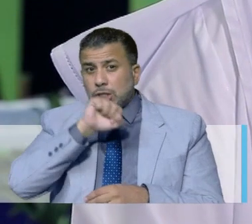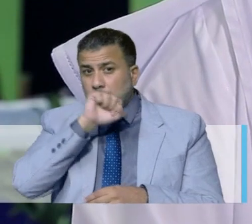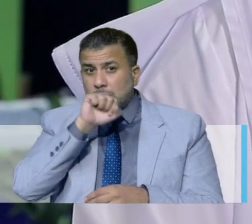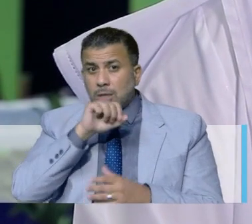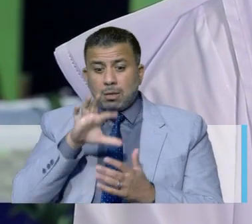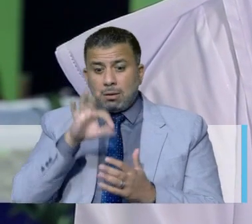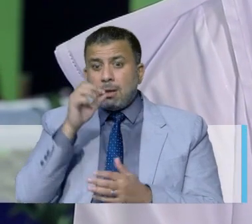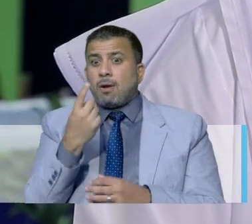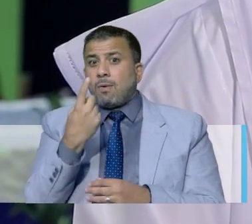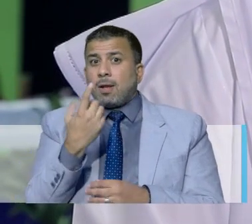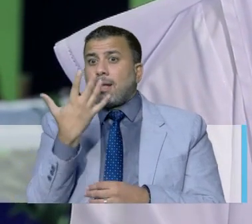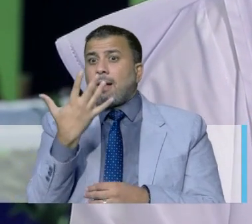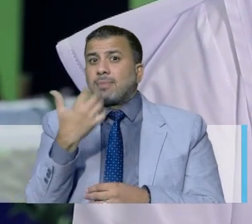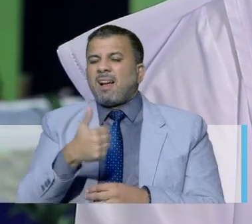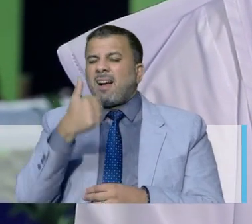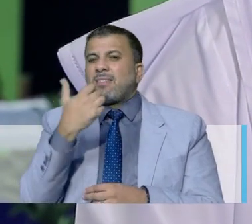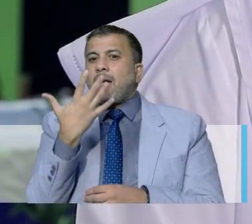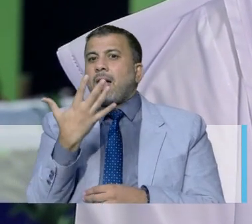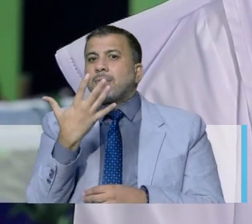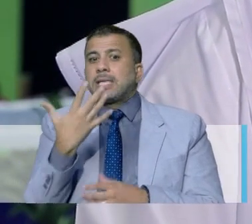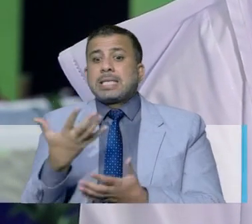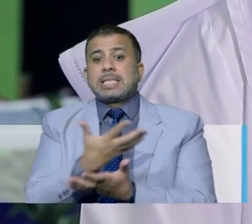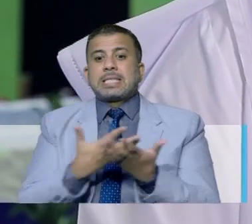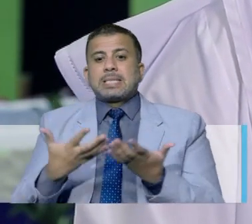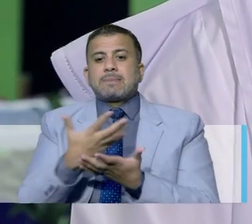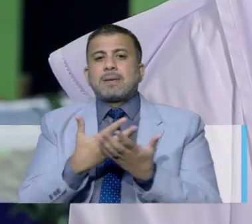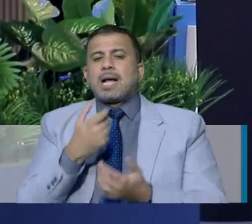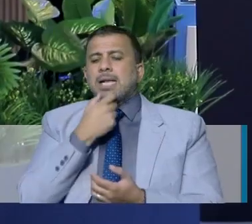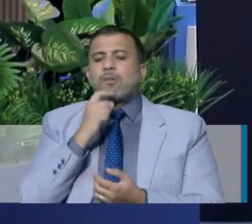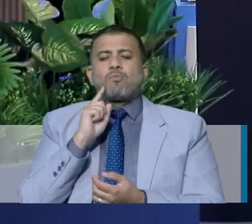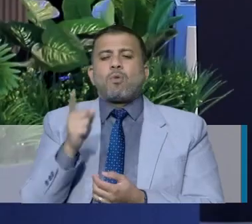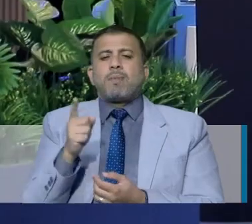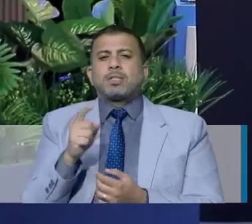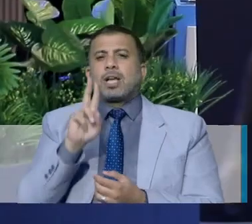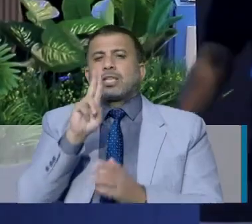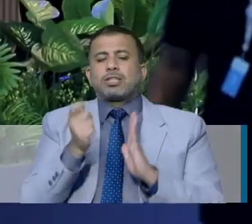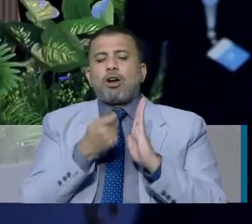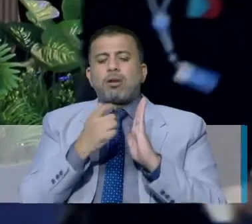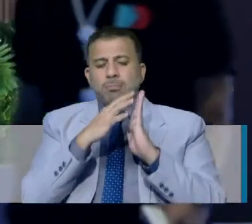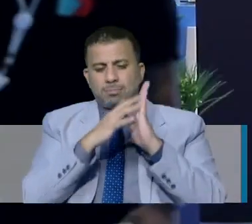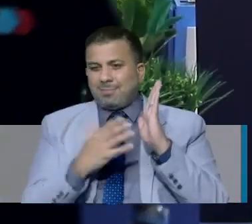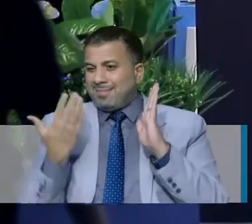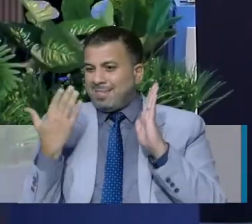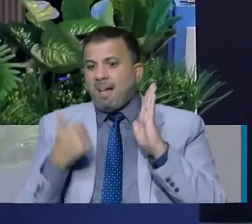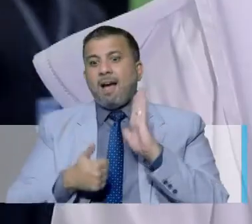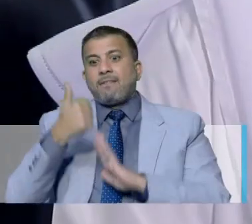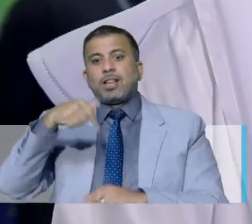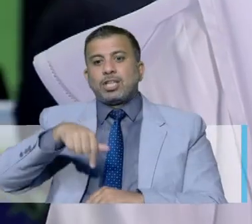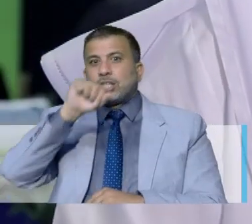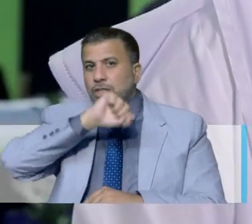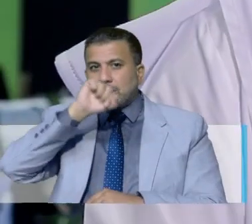واحدة من أفضل 5 جهات للاستثمارات الأجنبية المباشرة حسب التقرير اللي طلع قبل كم من يوم، ونحرص